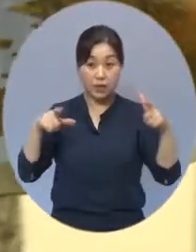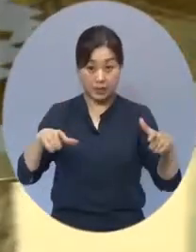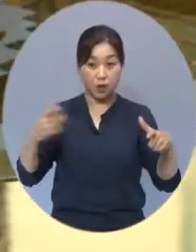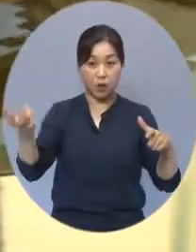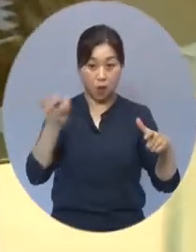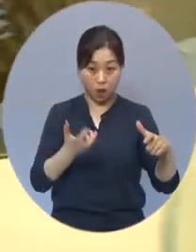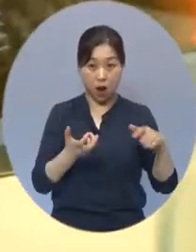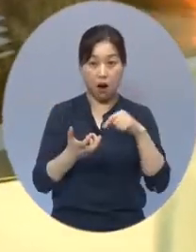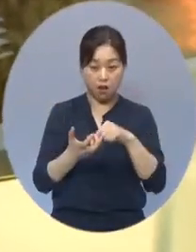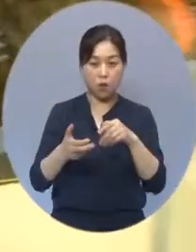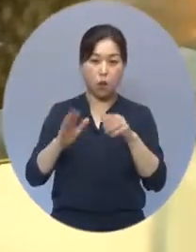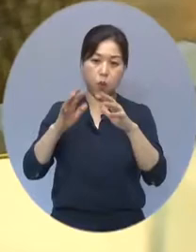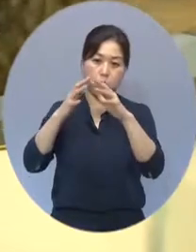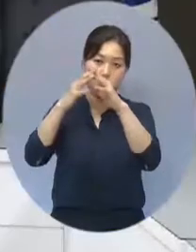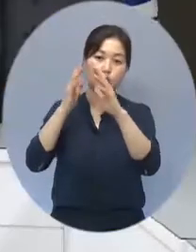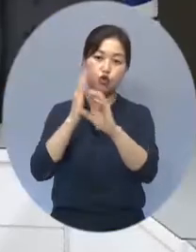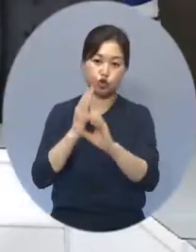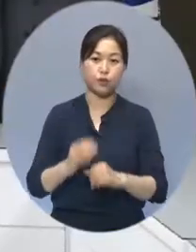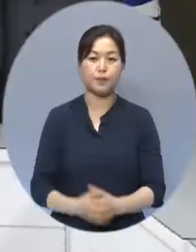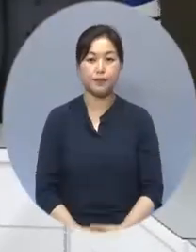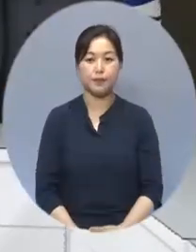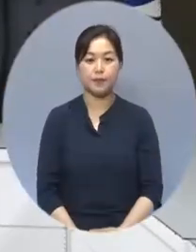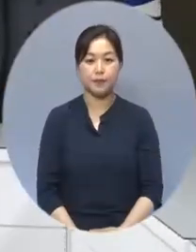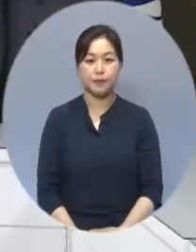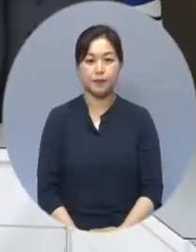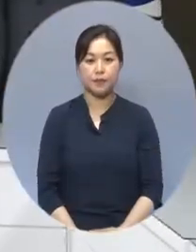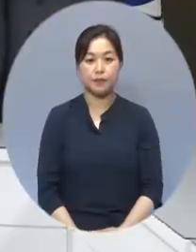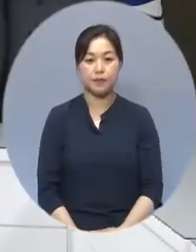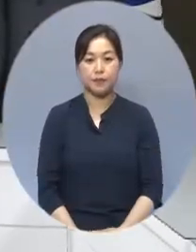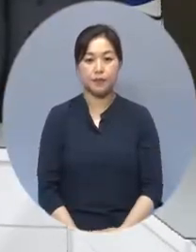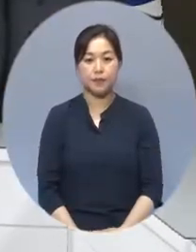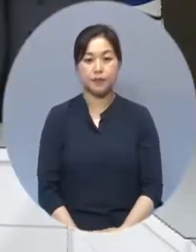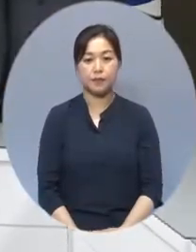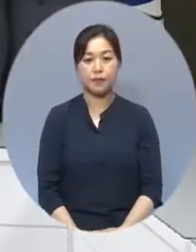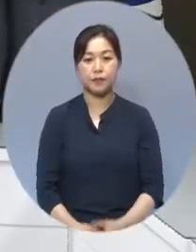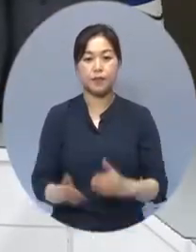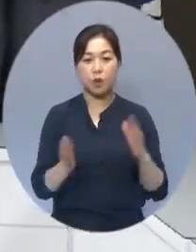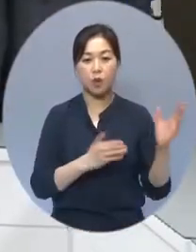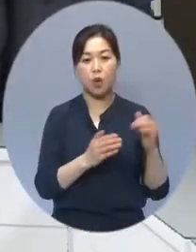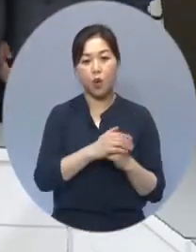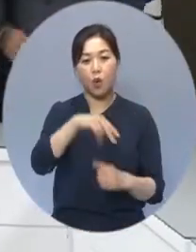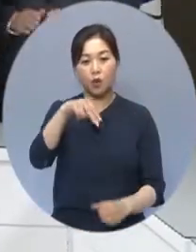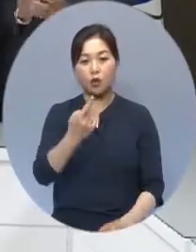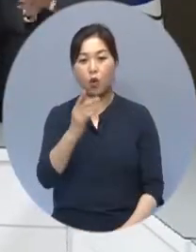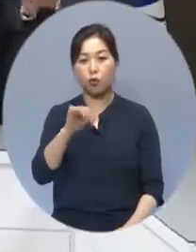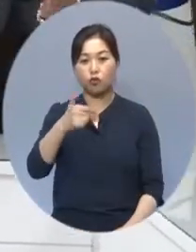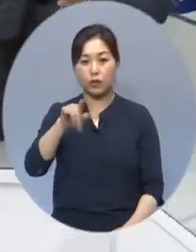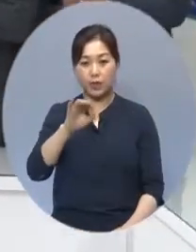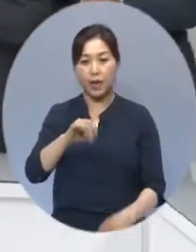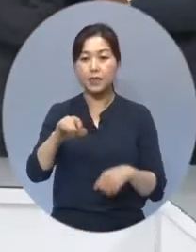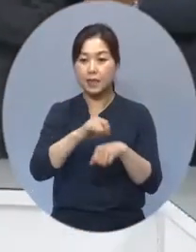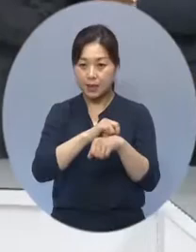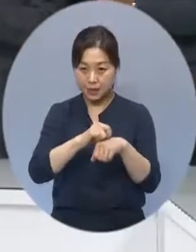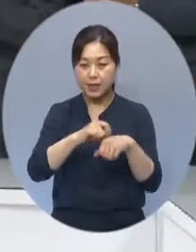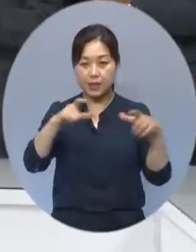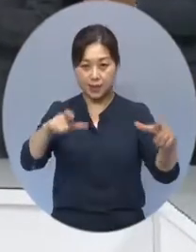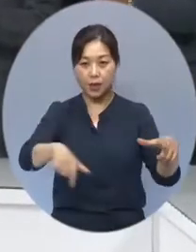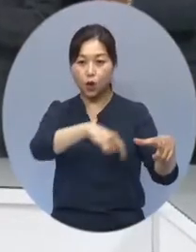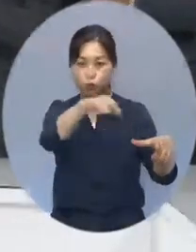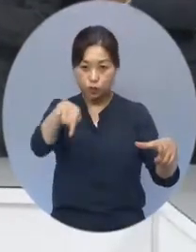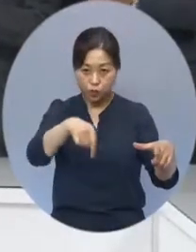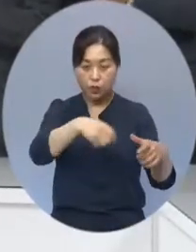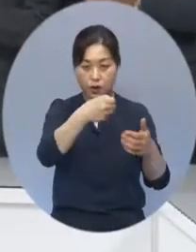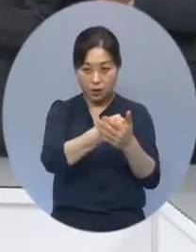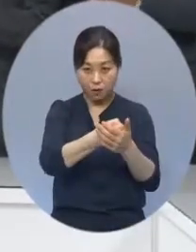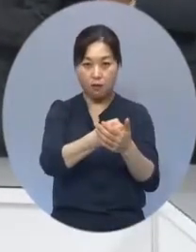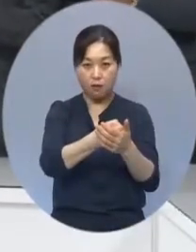거의 완공 단계에 네. 있고 그다음에 아까도 말씀드리는 소부당 특화지구로 우리가 지정이 되고 그래서